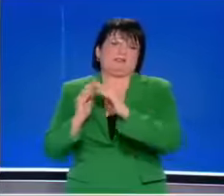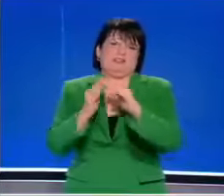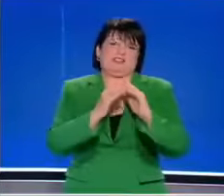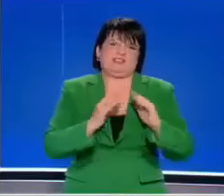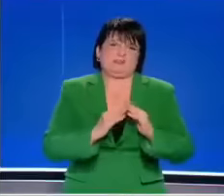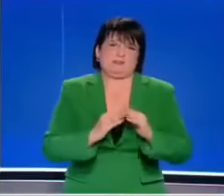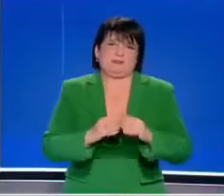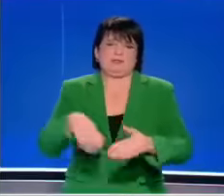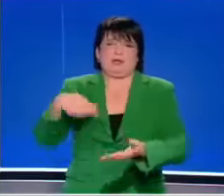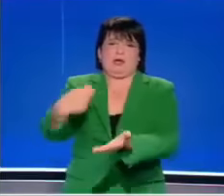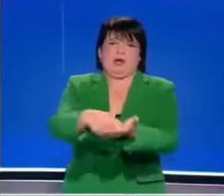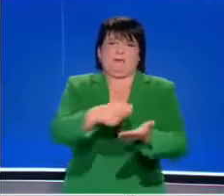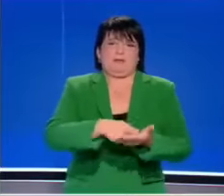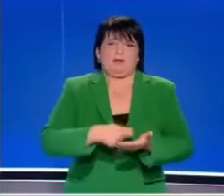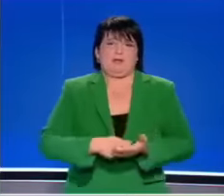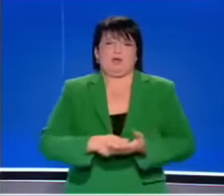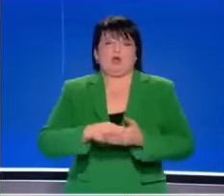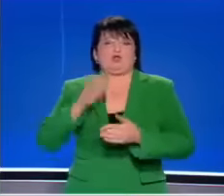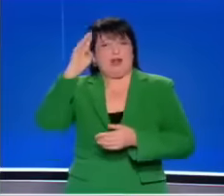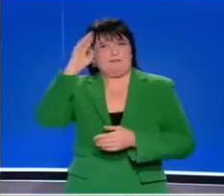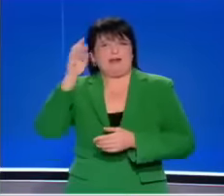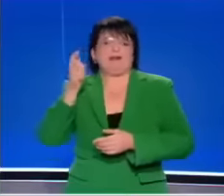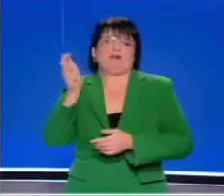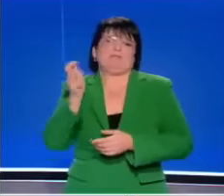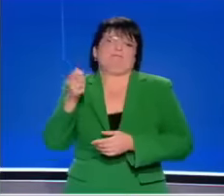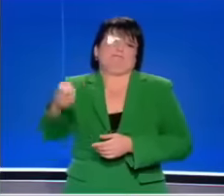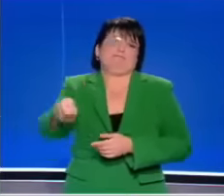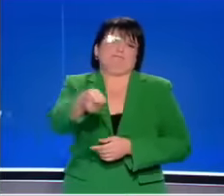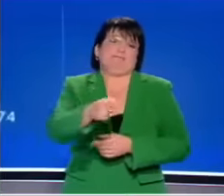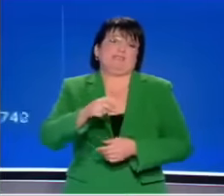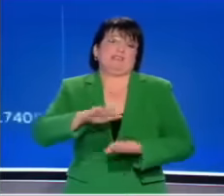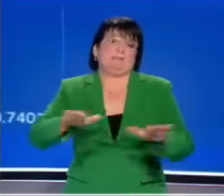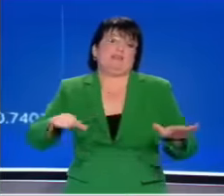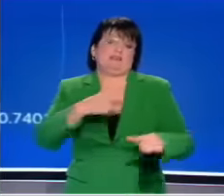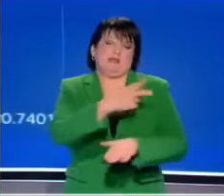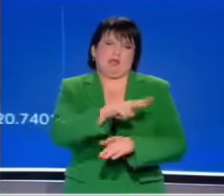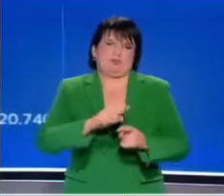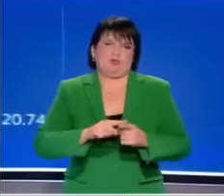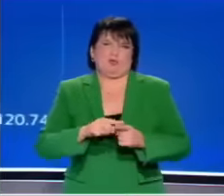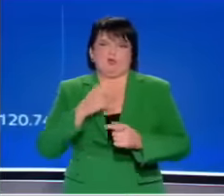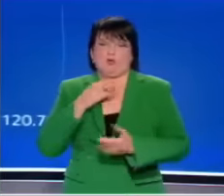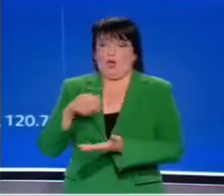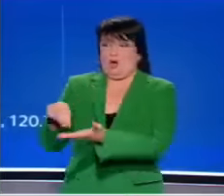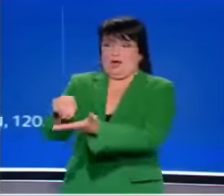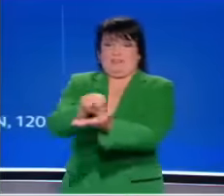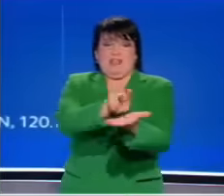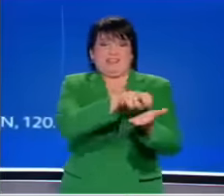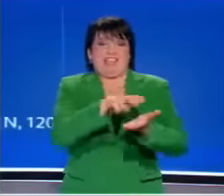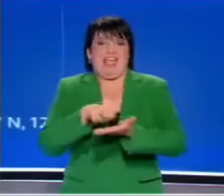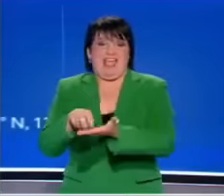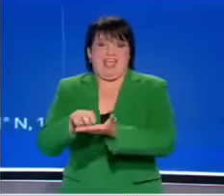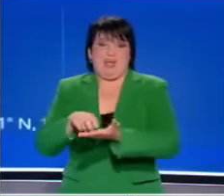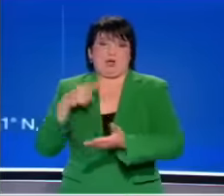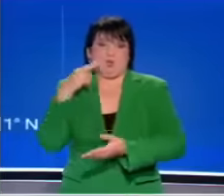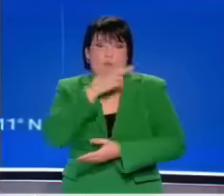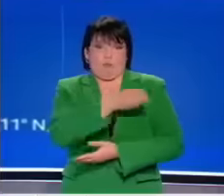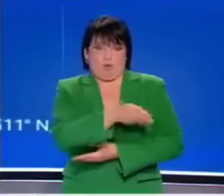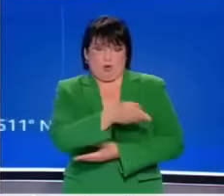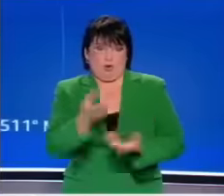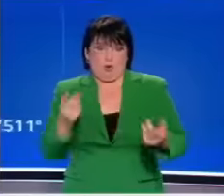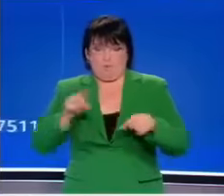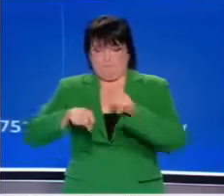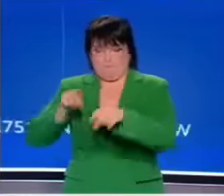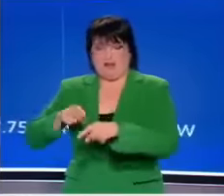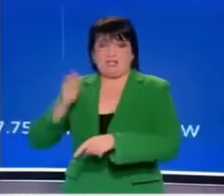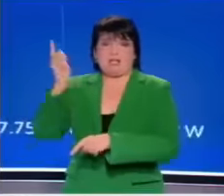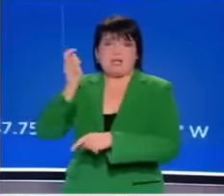πληρώσει τα δίδακτρα των παιδιών του στην αμερική ε δεν πρόκειται να κάνουμε κ έρανο τώρα για τον κύριο τάκι εδώ πέρα μερικοί από μας έχουμε